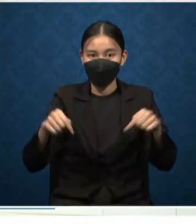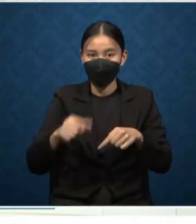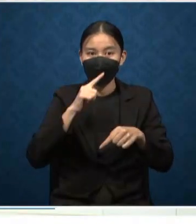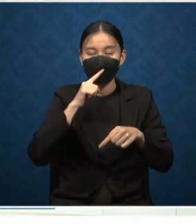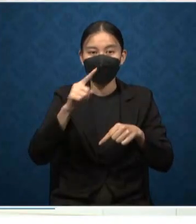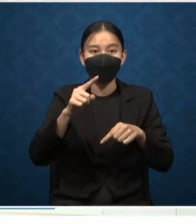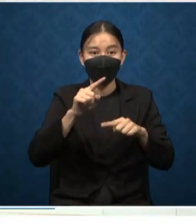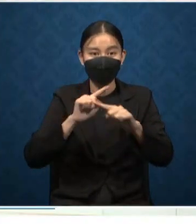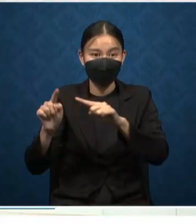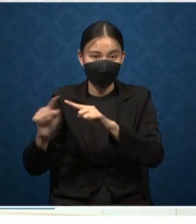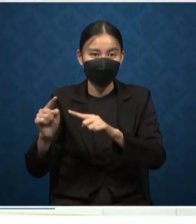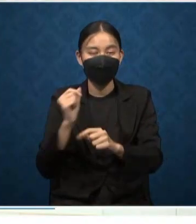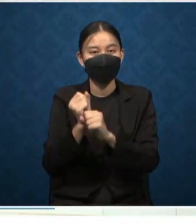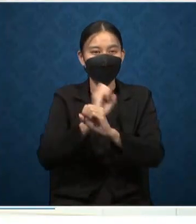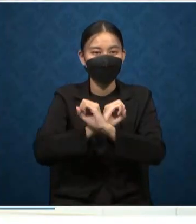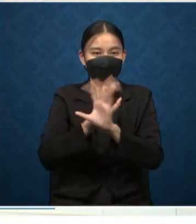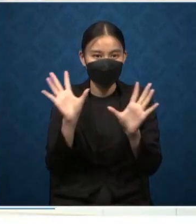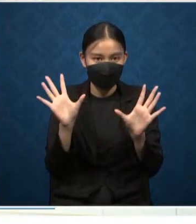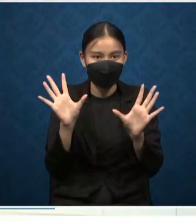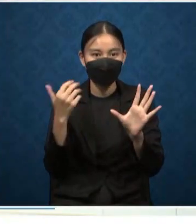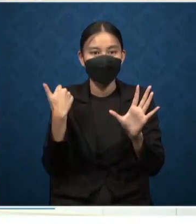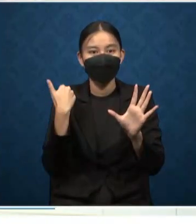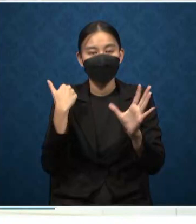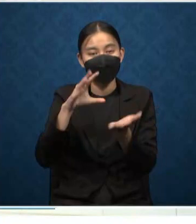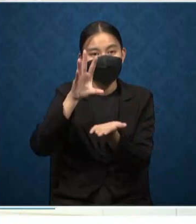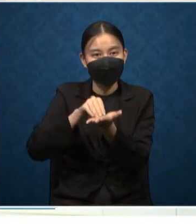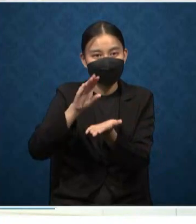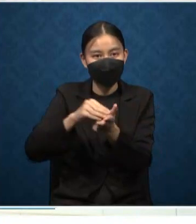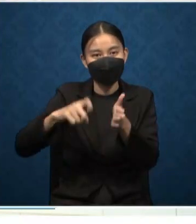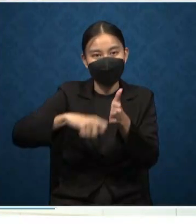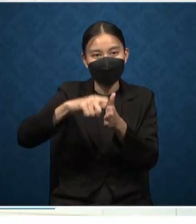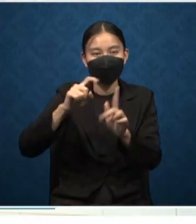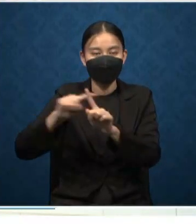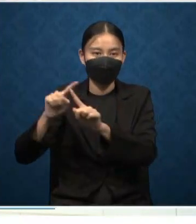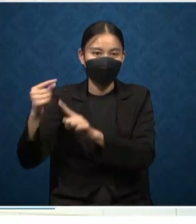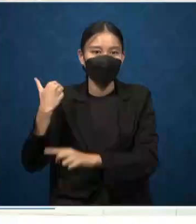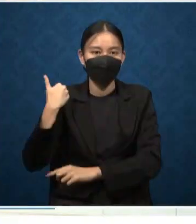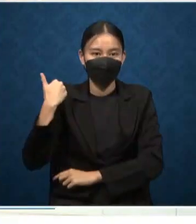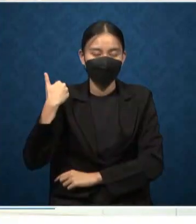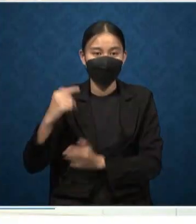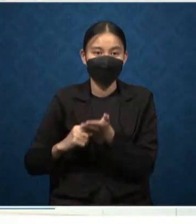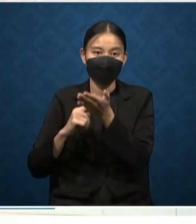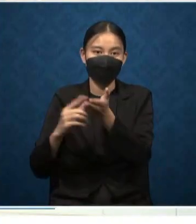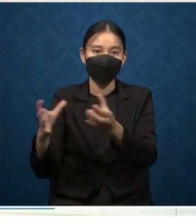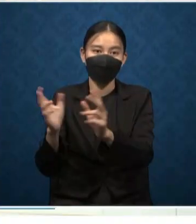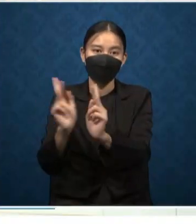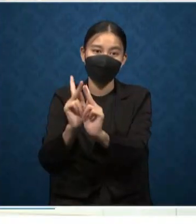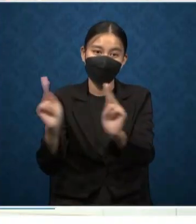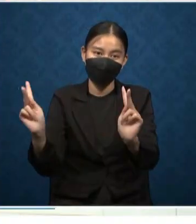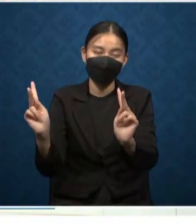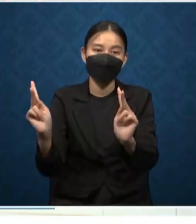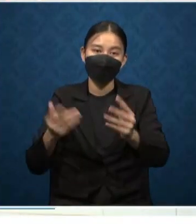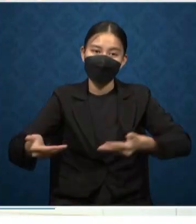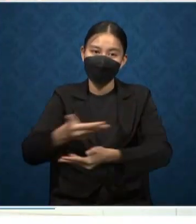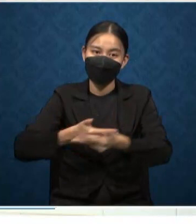ต่ ให้มคามชดเจนรวมทงการบรทึกเหตุผลต่าง ๆ เอาไ้ด้วยเสนอคณะกรรการณธกรรมพิจนา